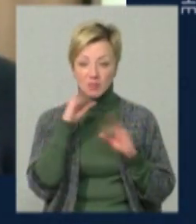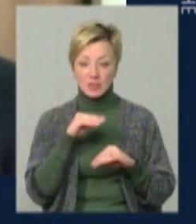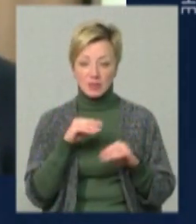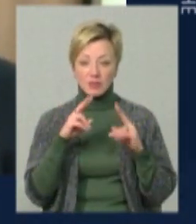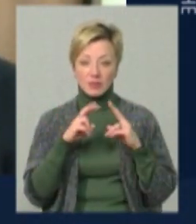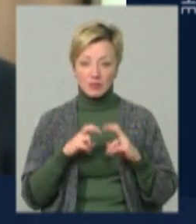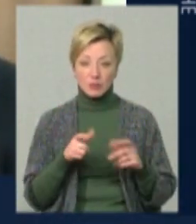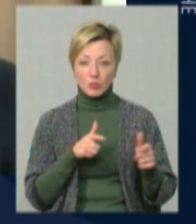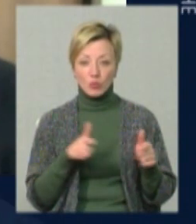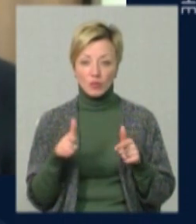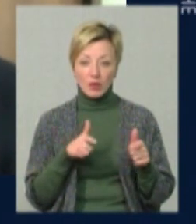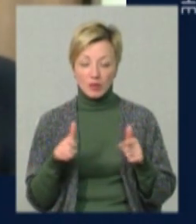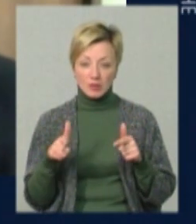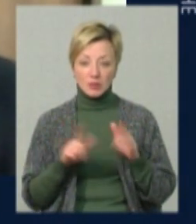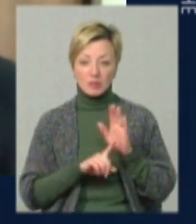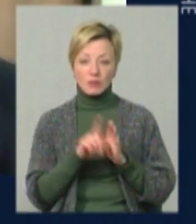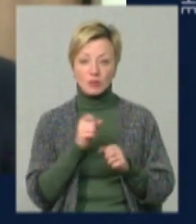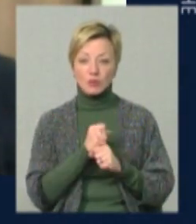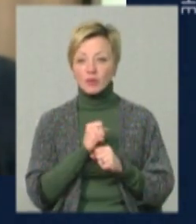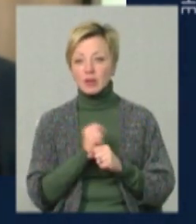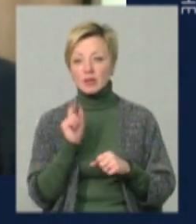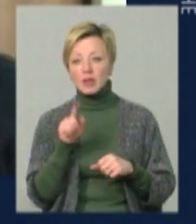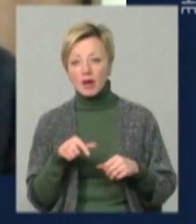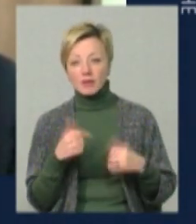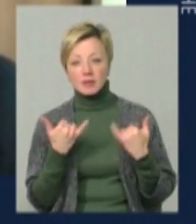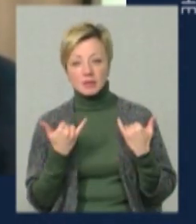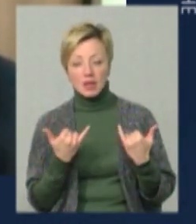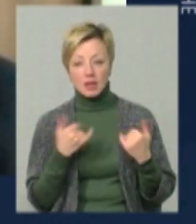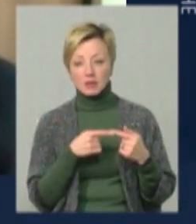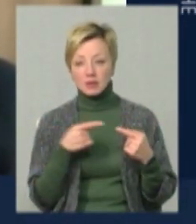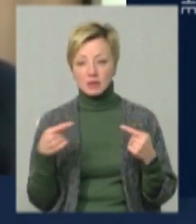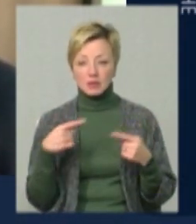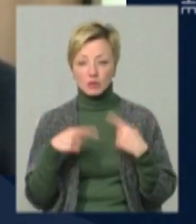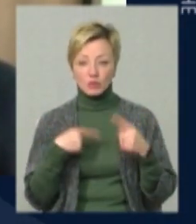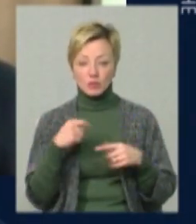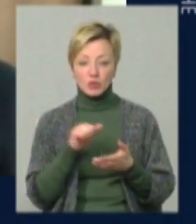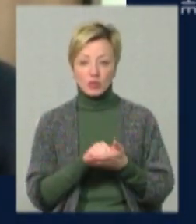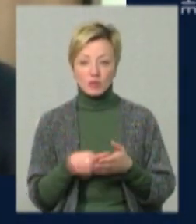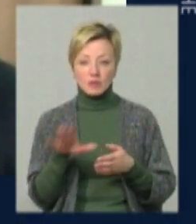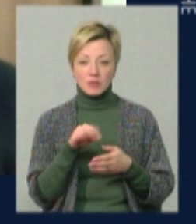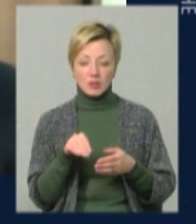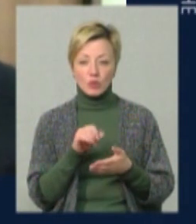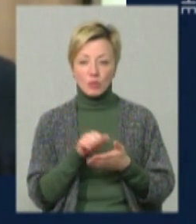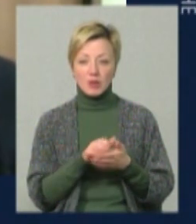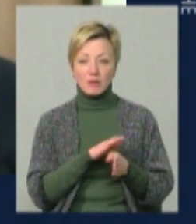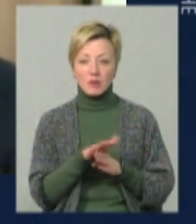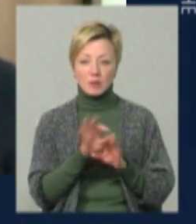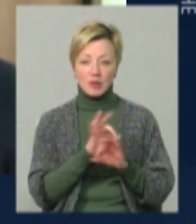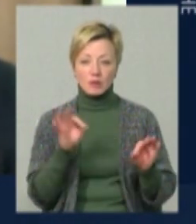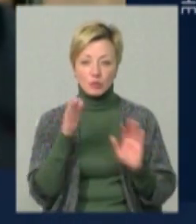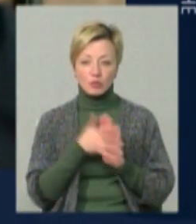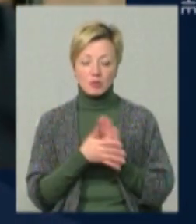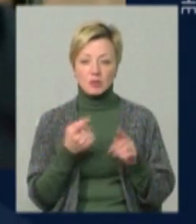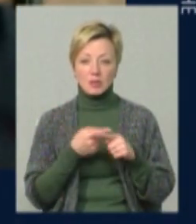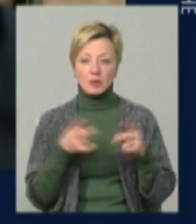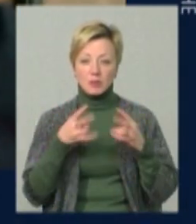встигли вивчити, підготуватися і зафункціонувати. Навіть якщо зараз, протягом наступного тижня, ці документи всі будуть викинуті, ми ж прекрасно